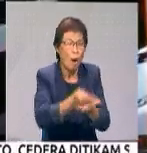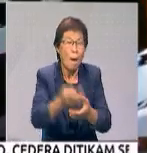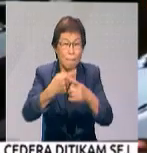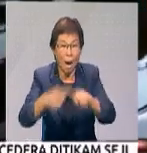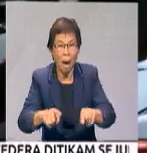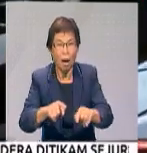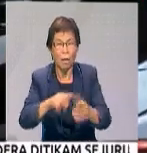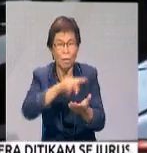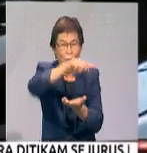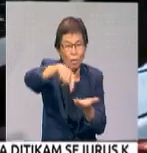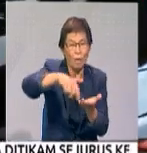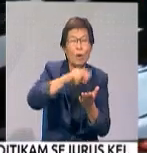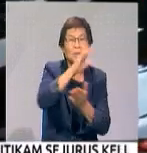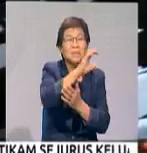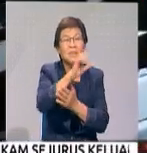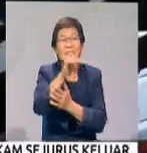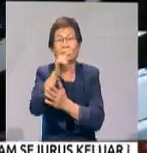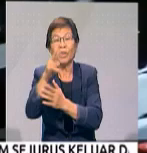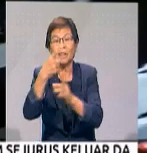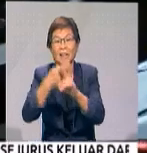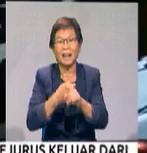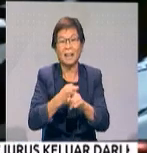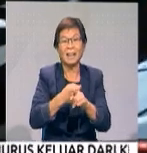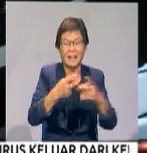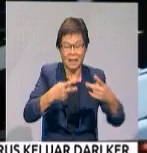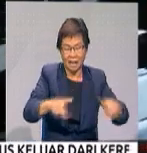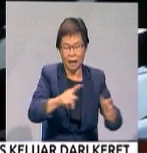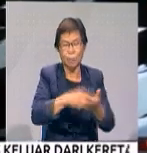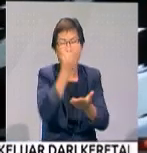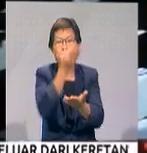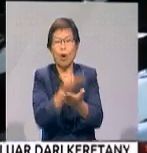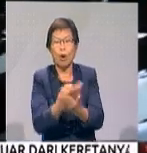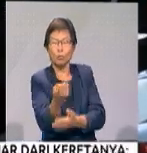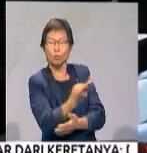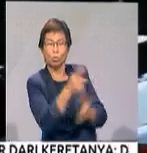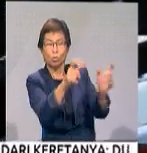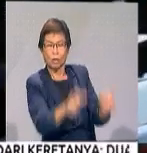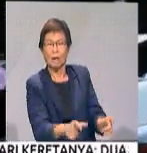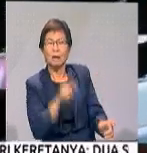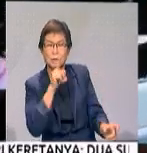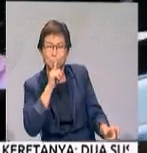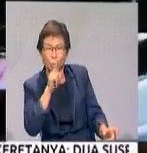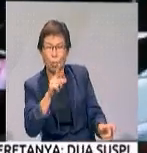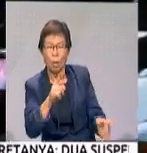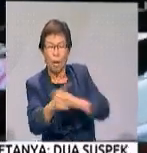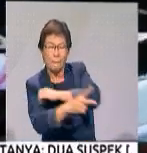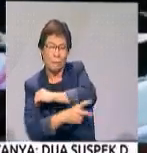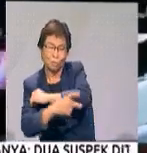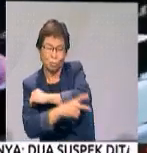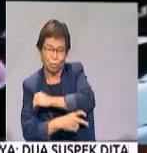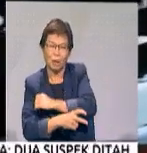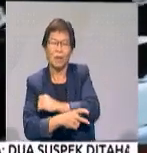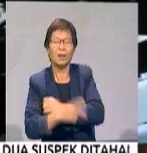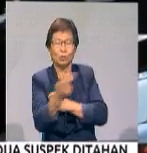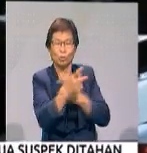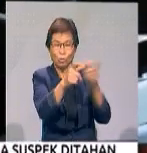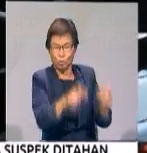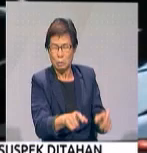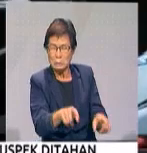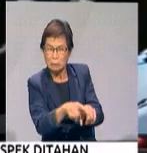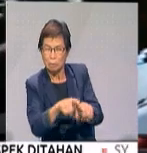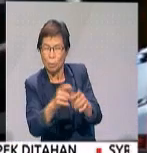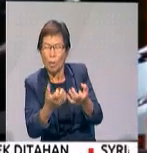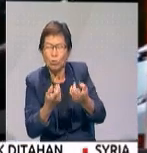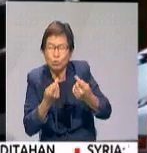Namun rakaman lita tertutup dari sebuah butik ini membuktikan mereka sebenarnya pencuri. Mereka dilihat seolah-olah